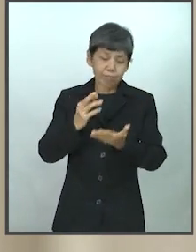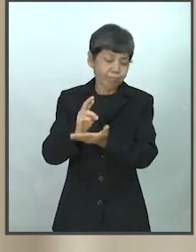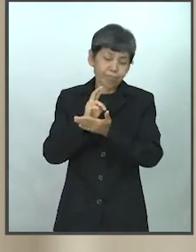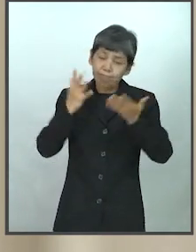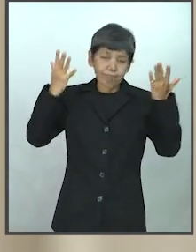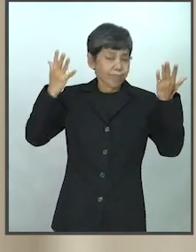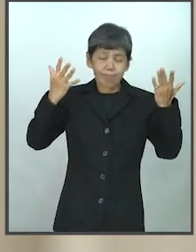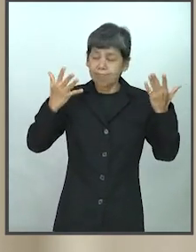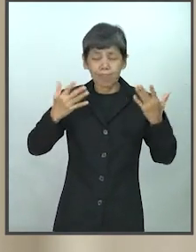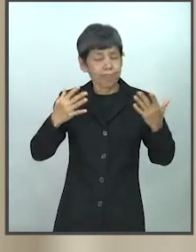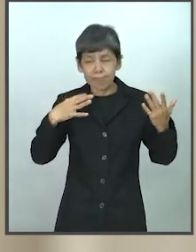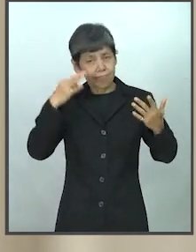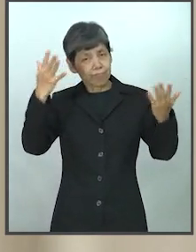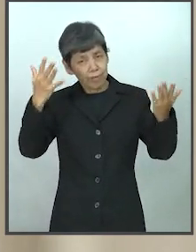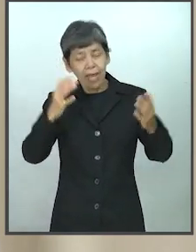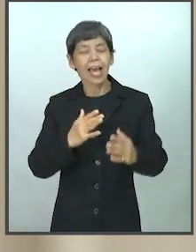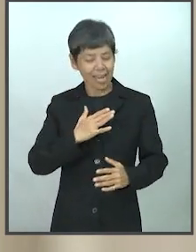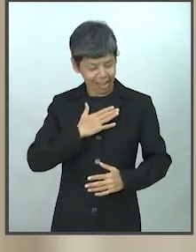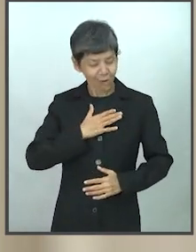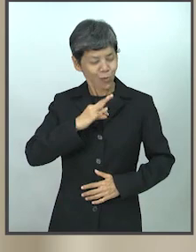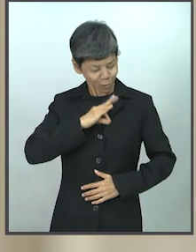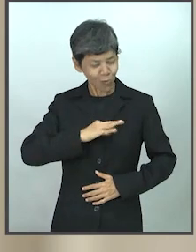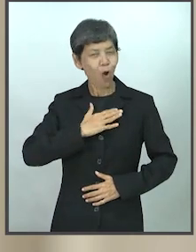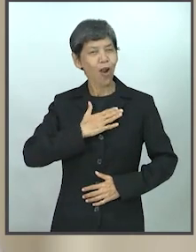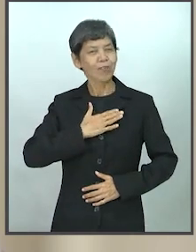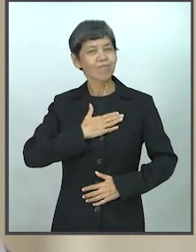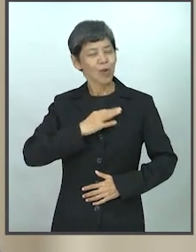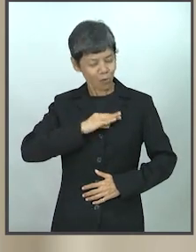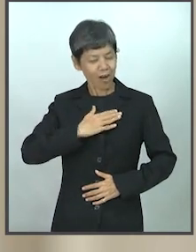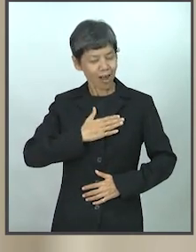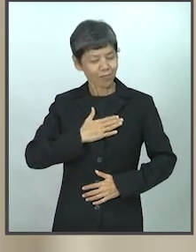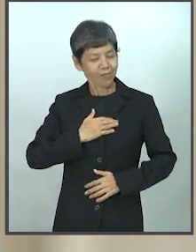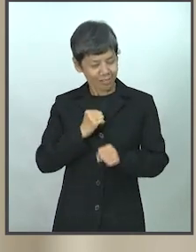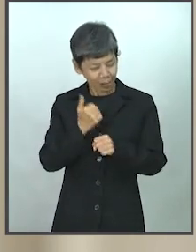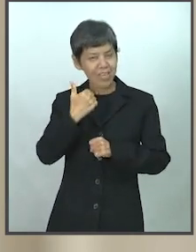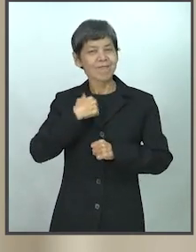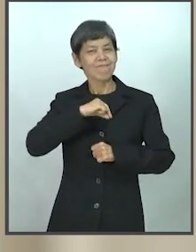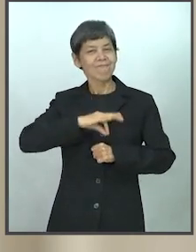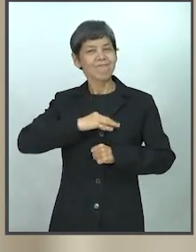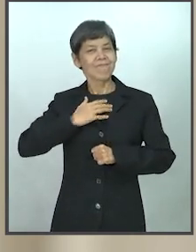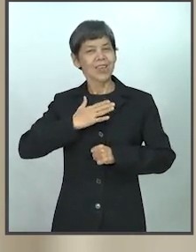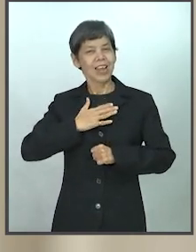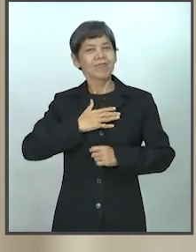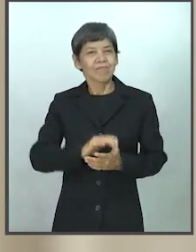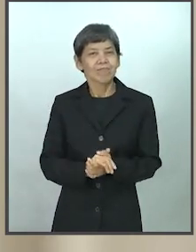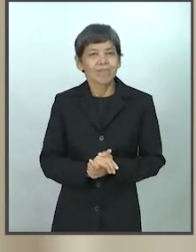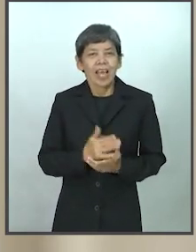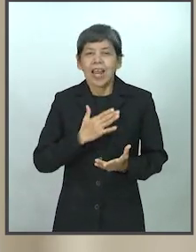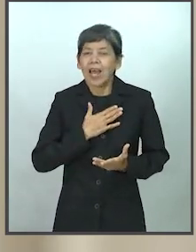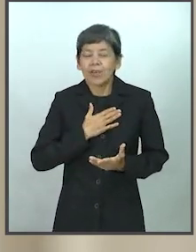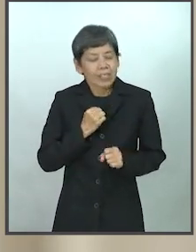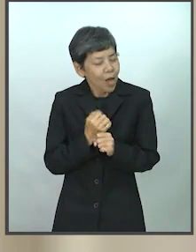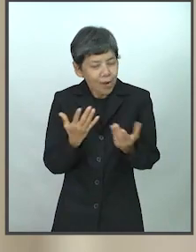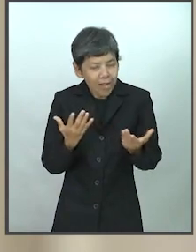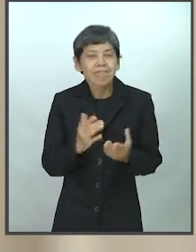ไปสาะแสวงหาแต่ตัวเราฮะตัวเรารู้อยู่แก่ใจนะครับว่าเราได้ท